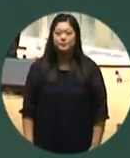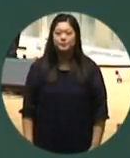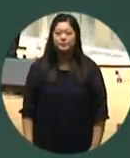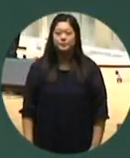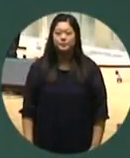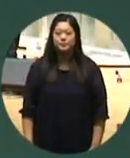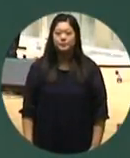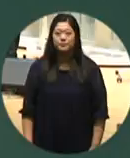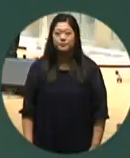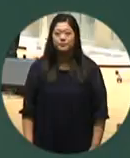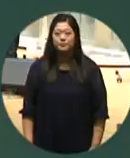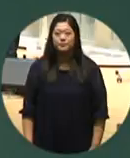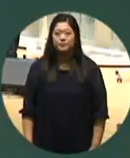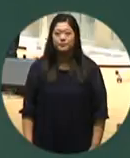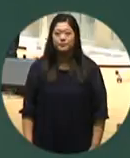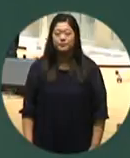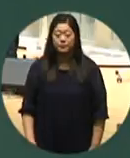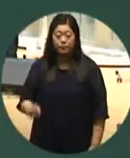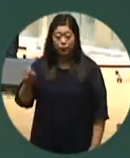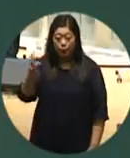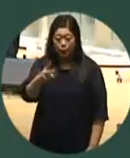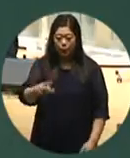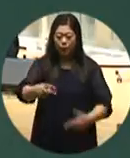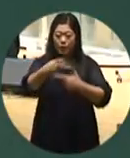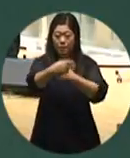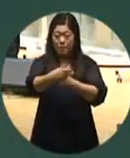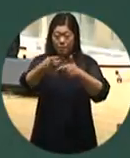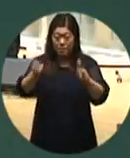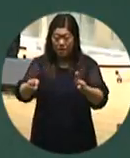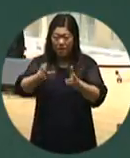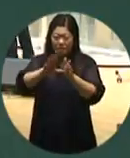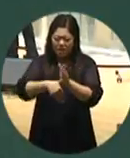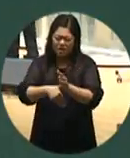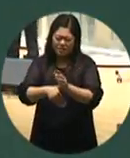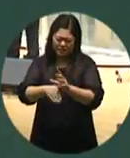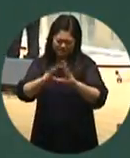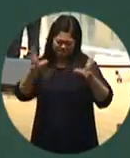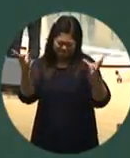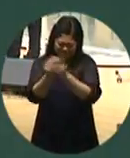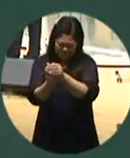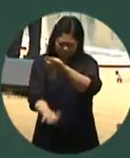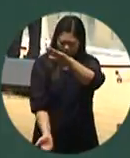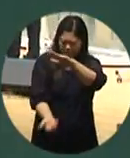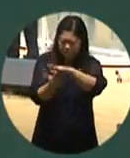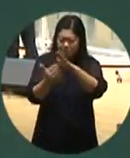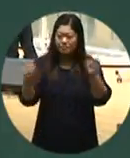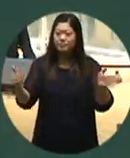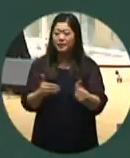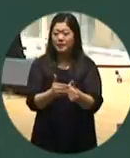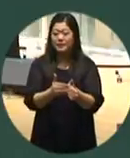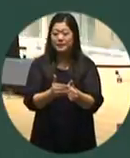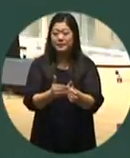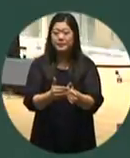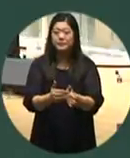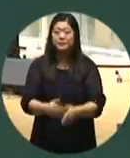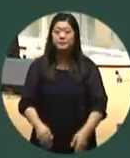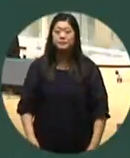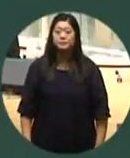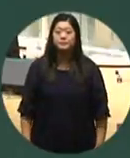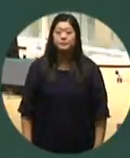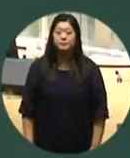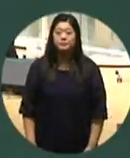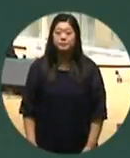이 약속은 마가다락방에서 그대로 성취되졌어요. And this covenant, this promise, was exactly fulfilled in Mark's upper